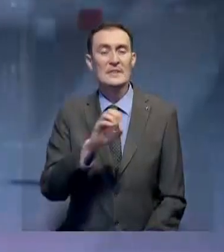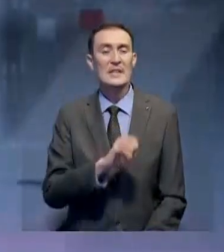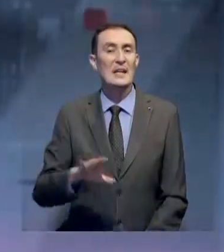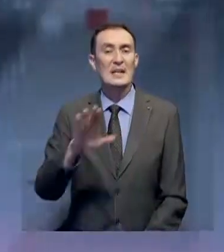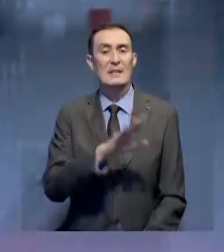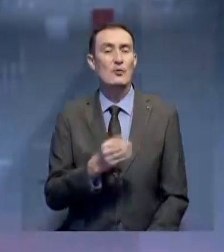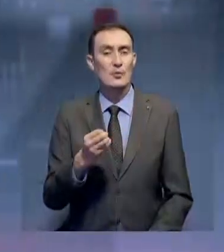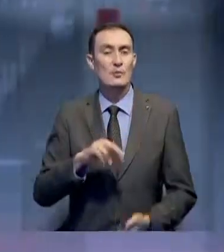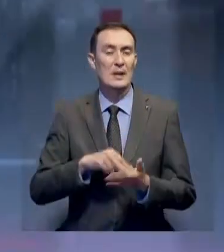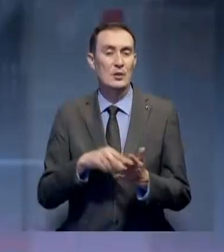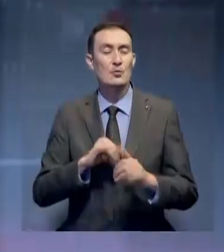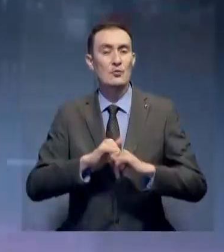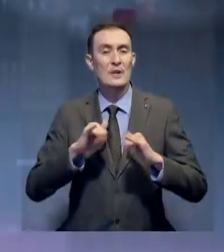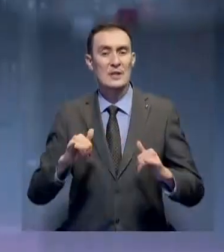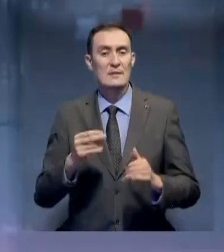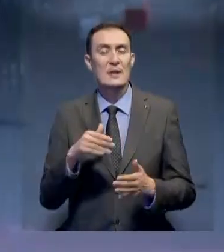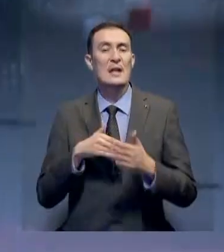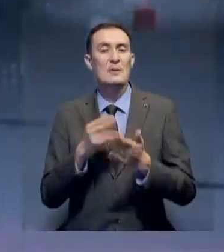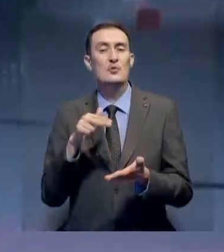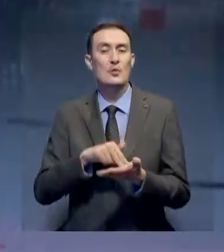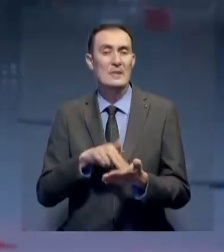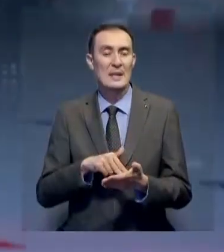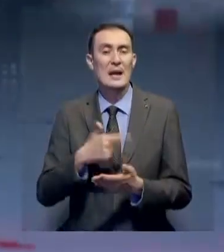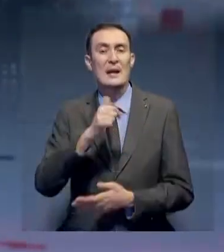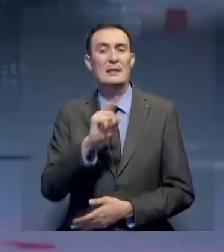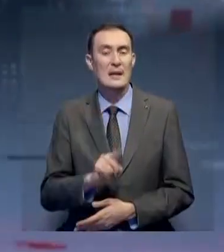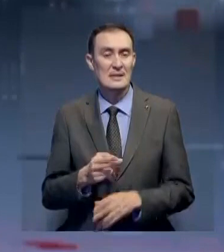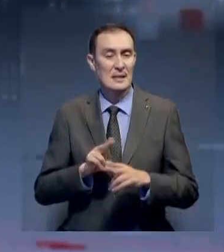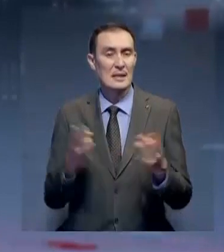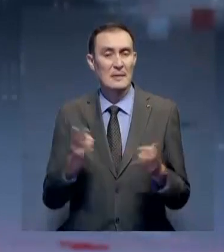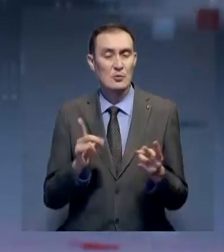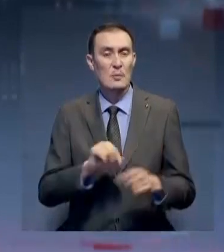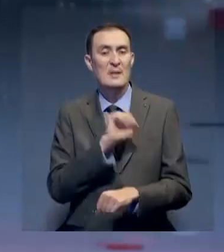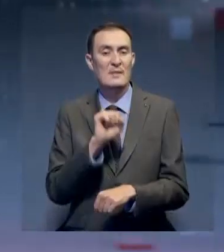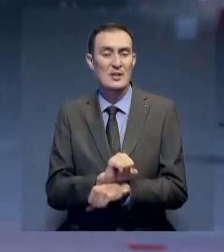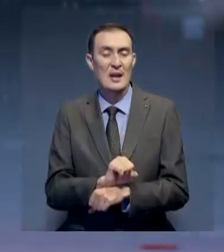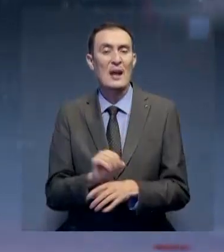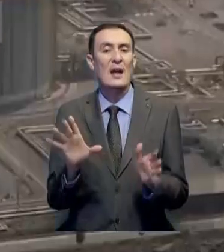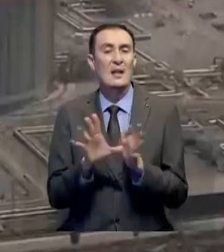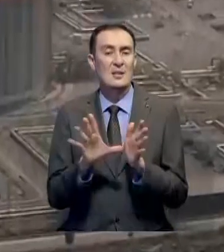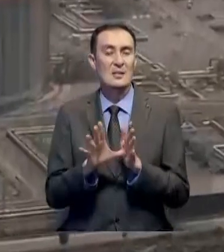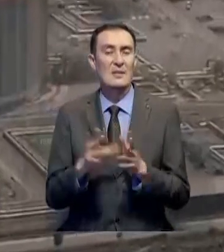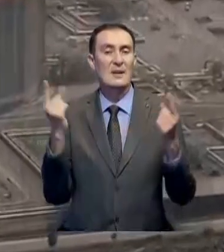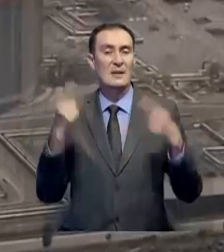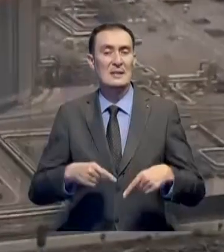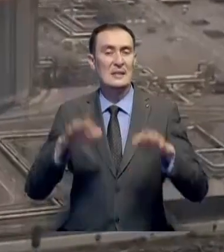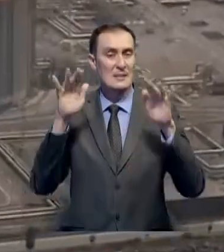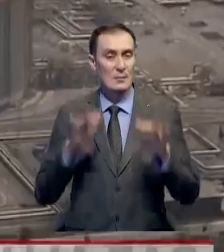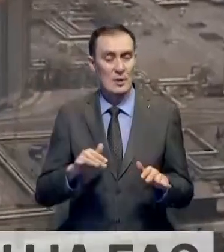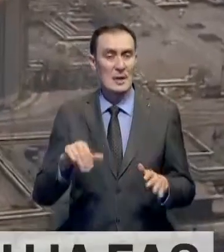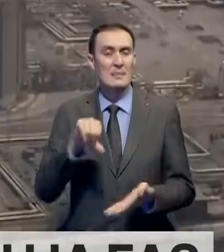Еще о событиях в мире. Евросоюз планирует увеличить лимит цены на газ. Это необходимо для предотвращения энергетического кризиса